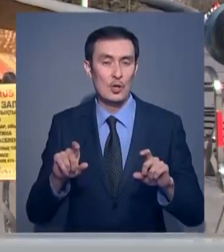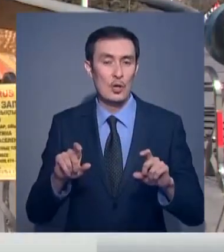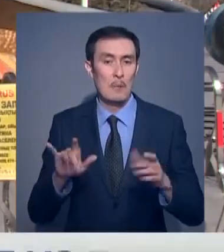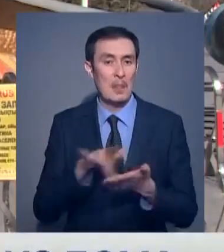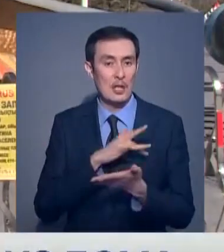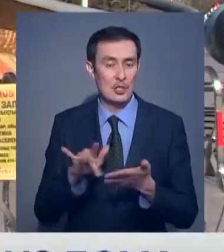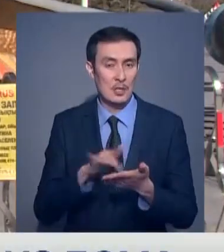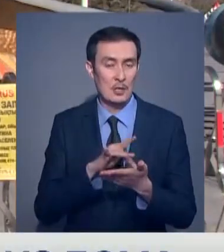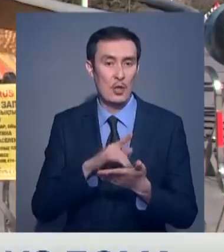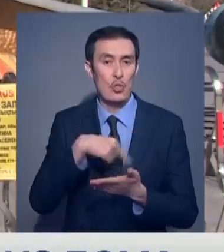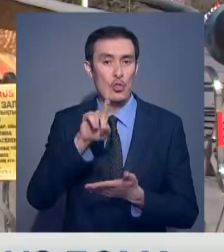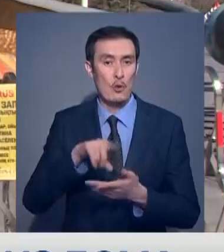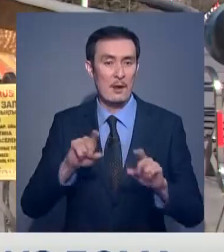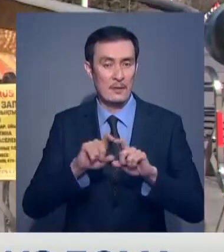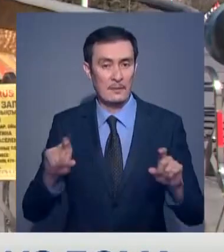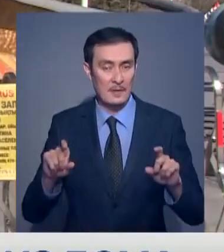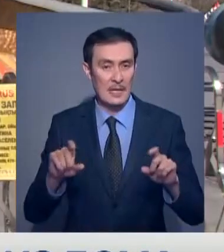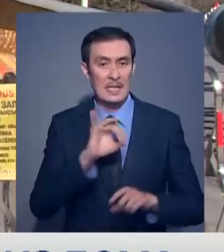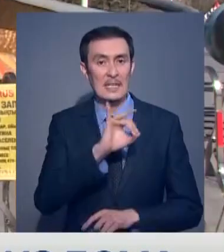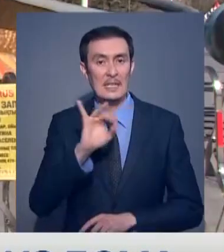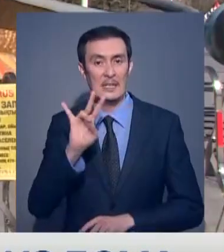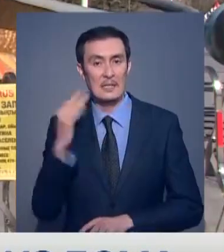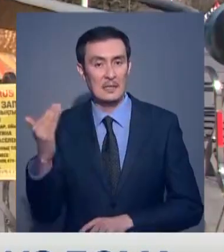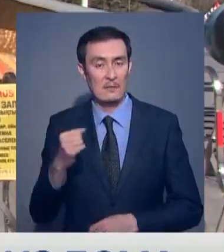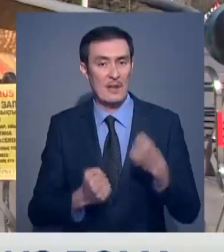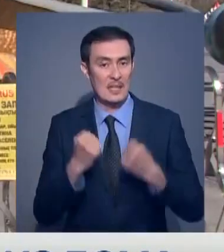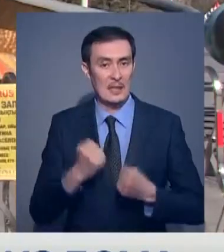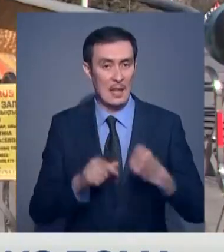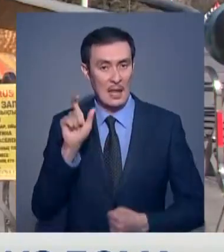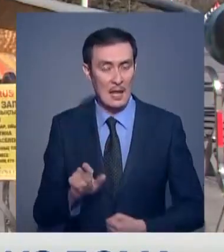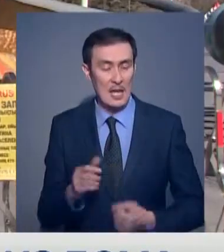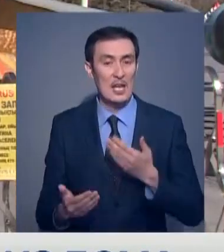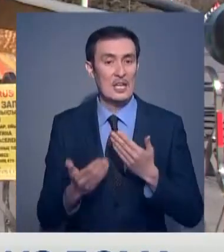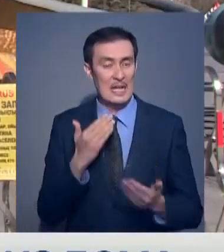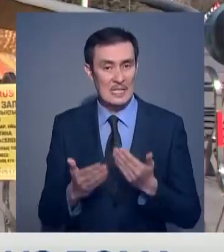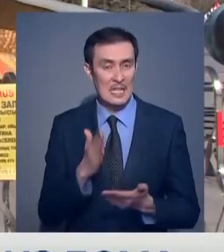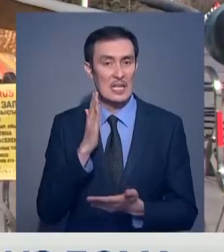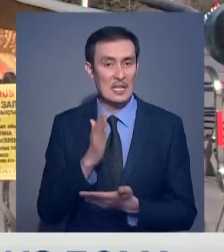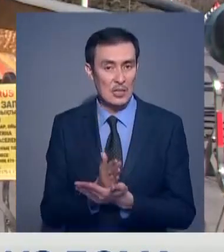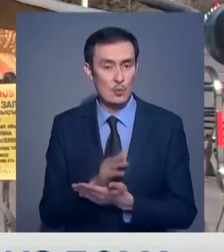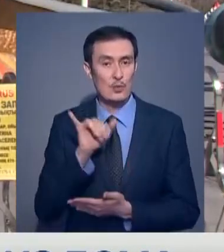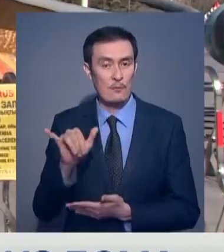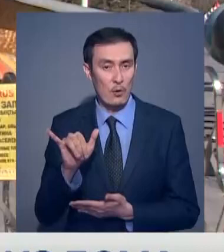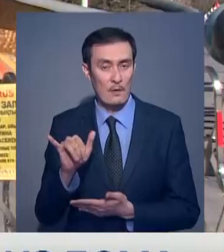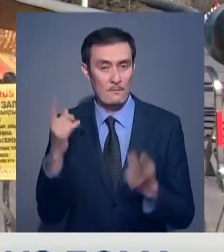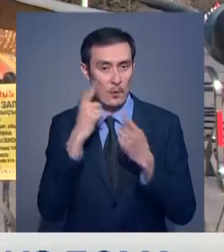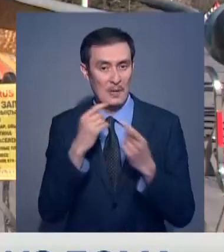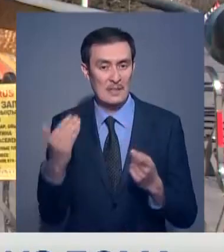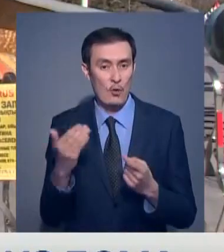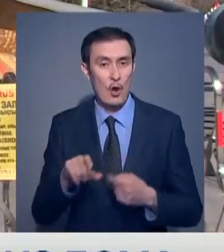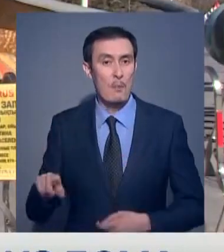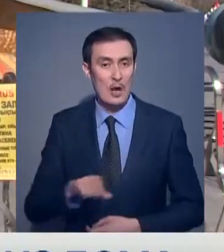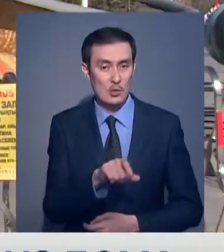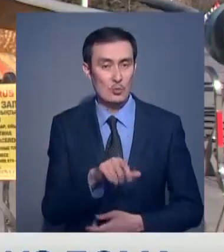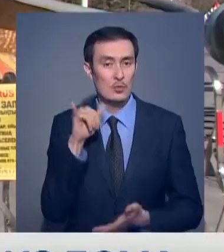планшет базу данных имя этого гражданина. Если есть на этого гражданина данные, его маршрут